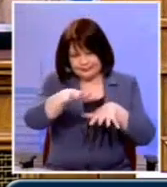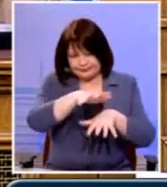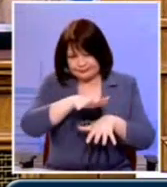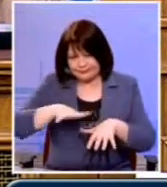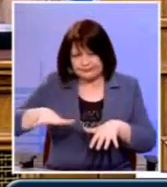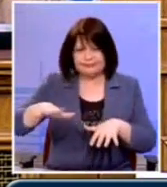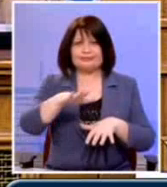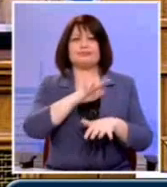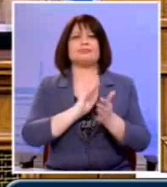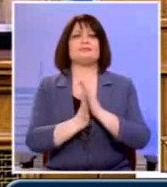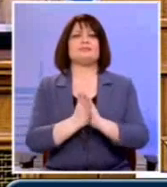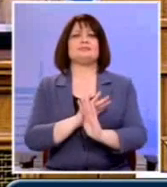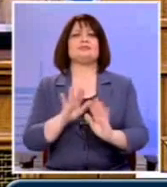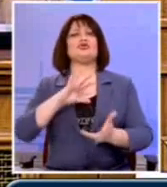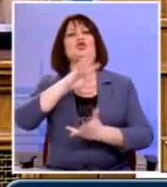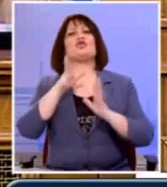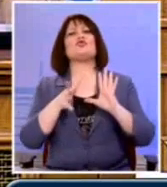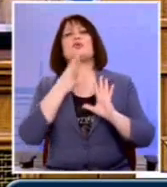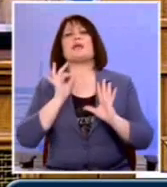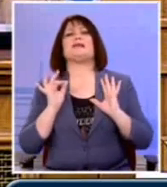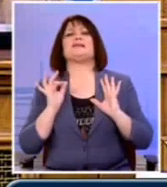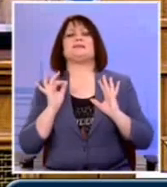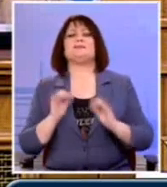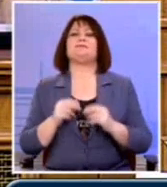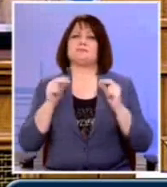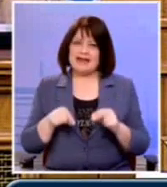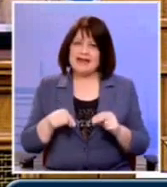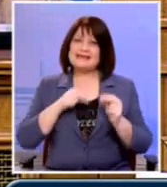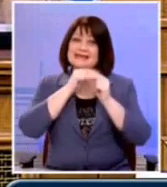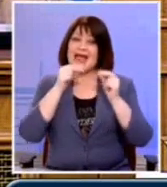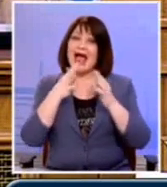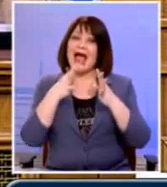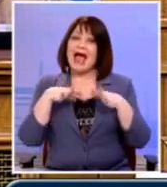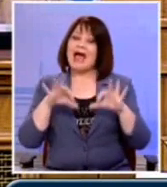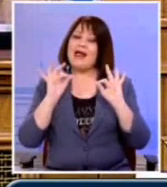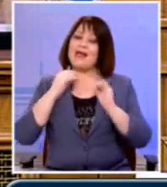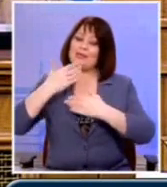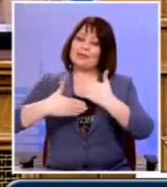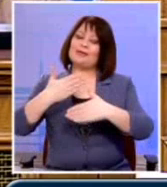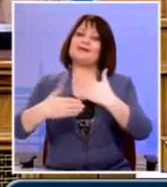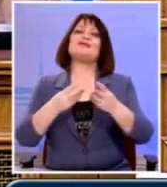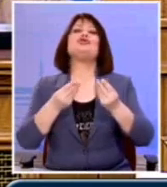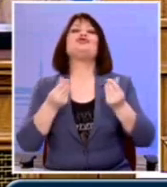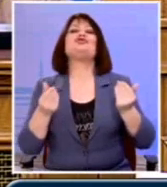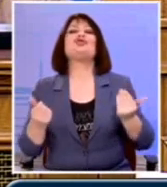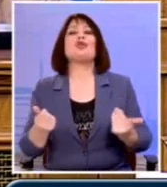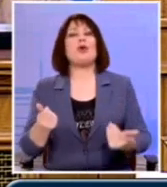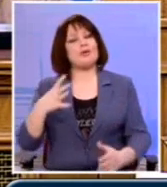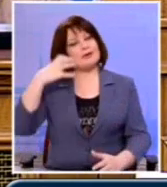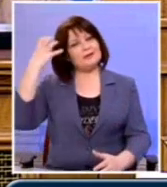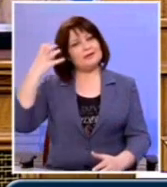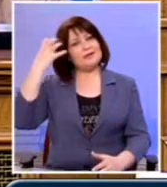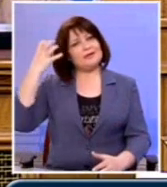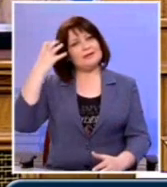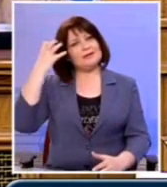χρηματοπιστωτικό σύστημα, σε όλη την υφήλεια. Και έτσι ξεκίνησε αυτή η διαδικασία, αν θέλετε, αυτή η φαντασίωση του λεγόμενου